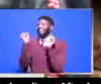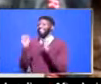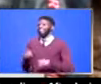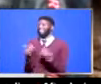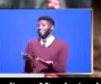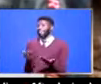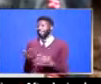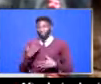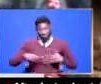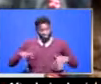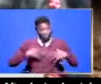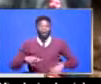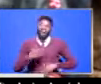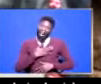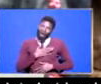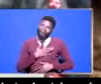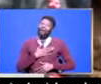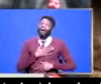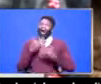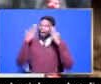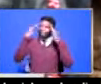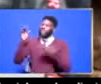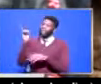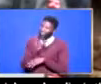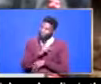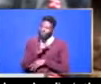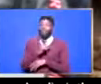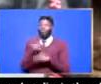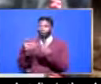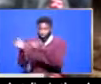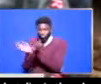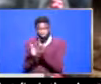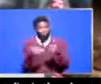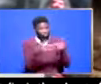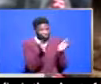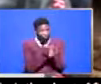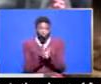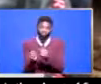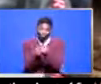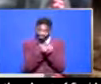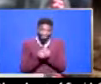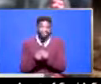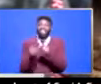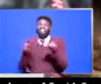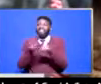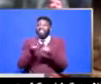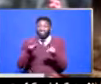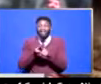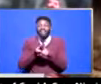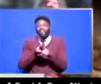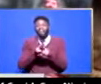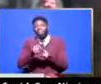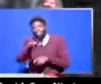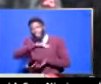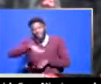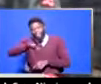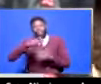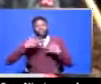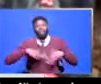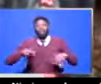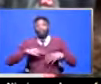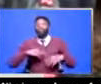wetu wamefamia upande huu komiti yote mbili, na barabara sote ambayo inaingia kichorochoro ya watalii